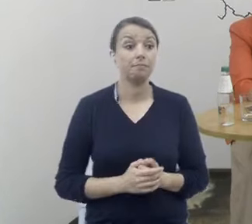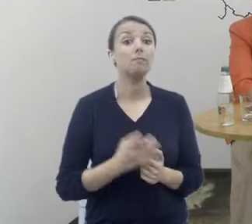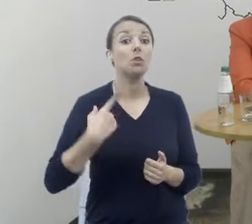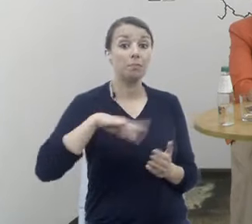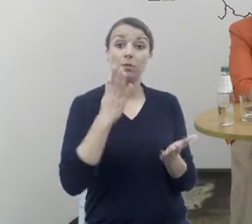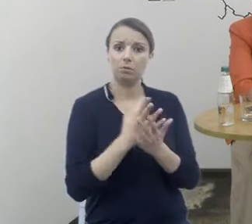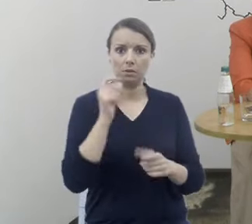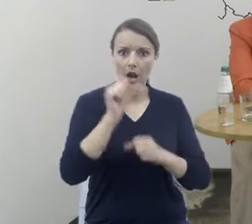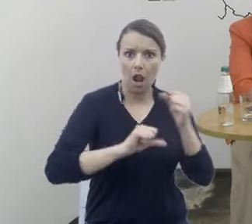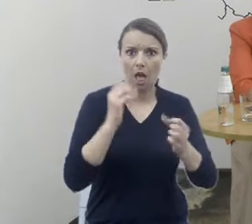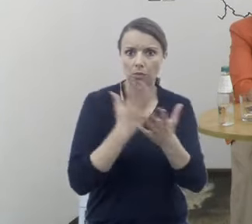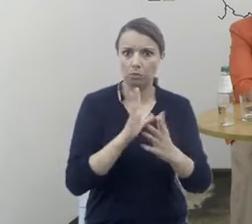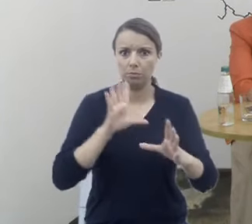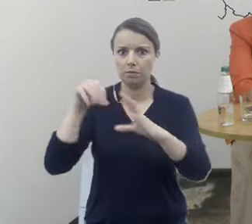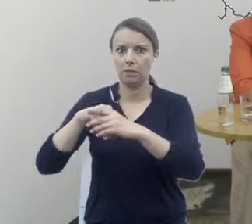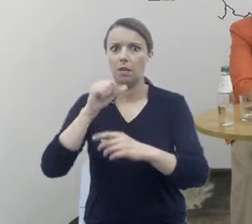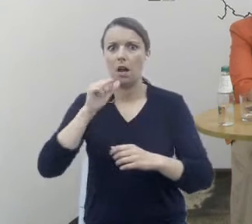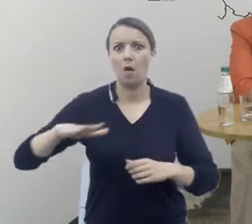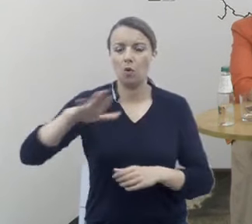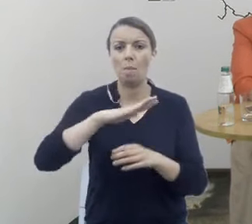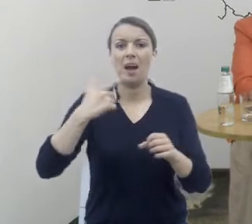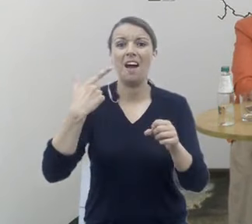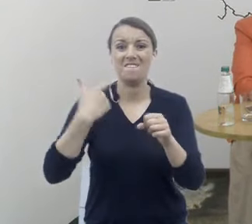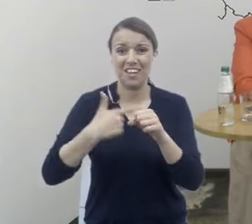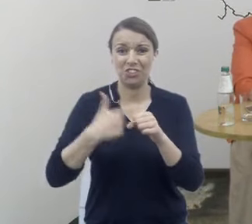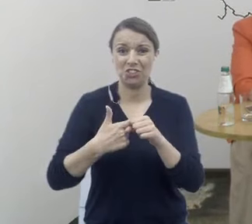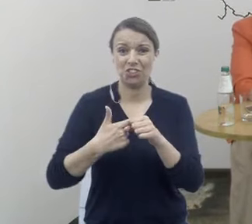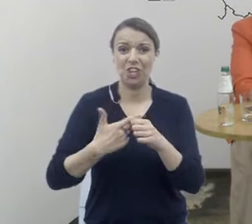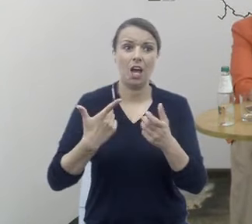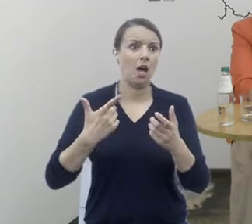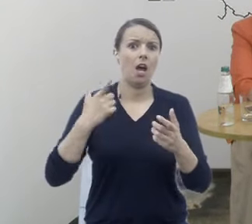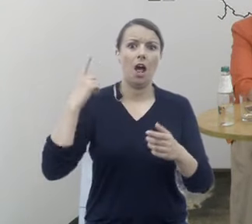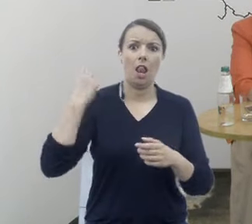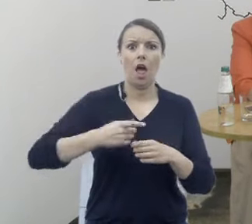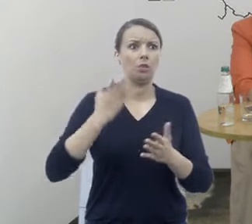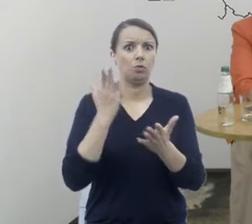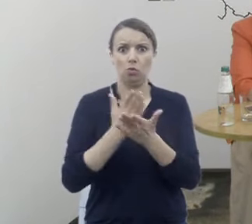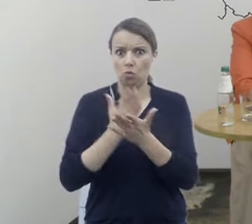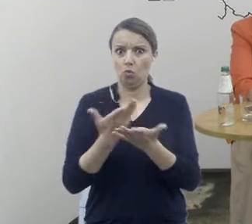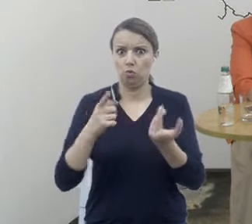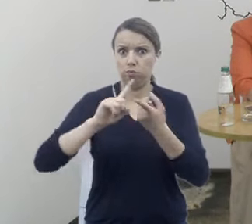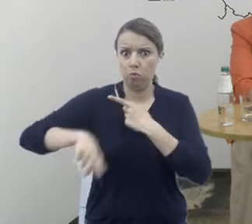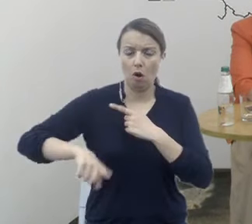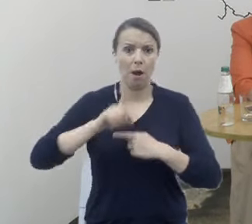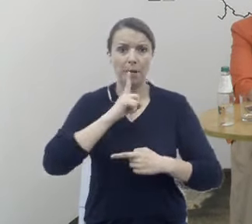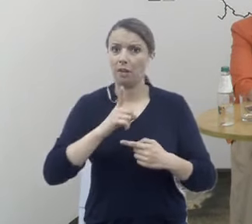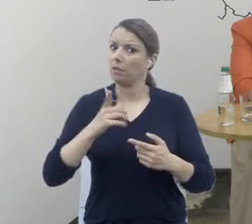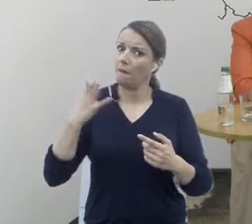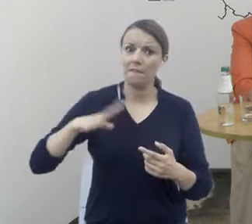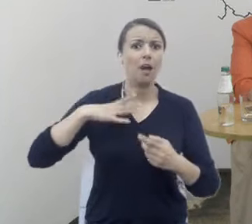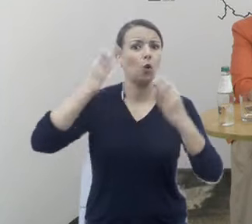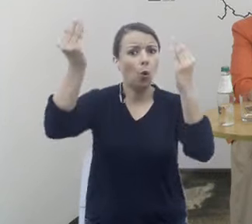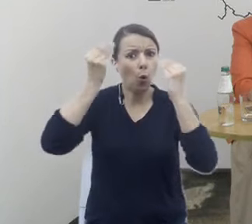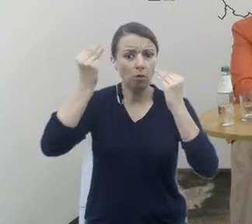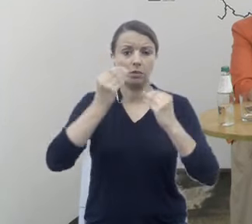Europie? 20 lat jest od upamiętnienia, od tego zwrotu. No pora się uczyć. No, nie możemy ciągle tylko i